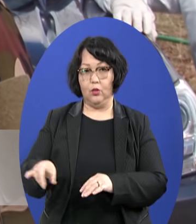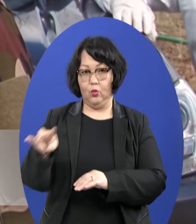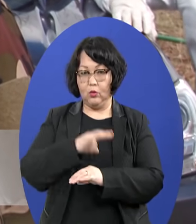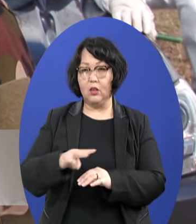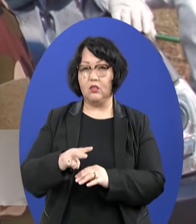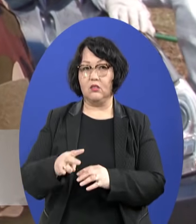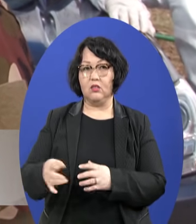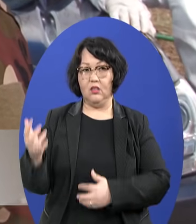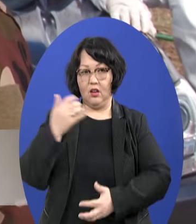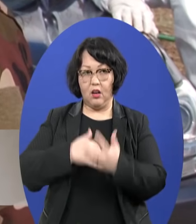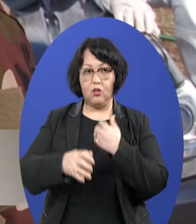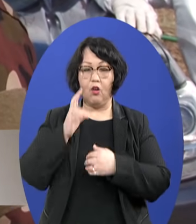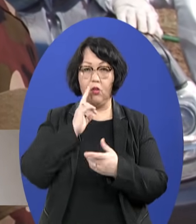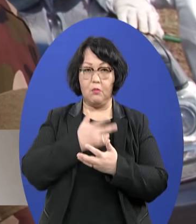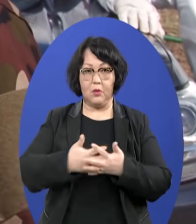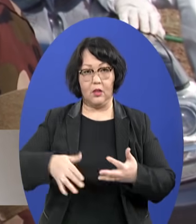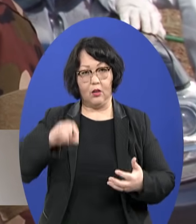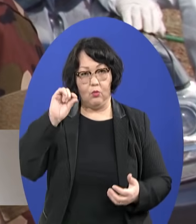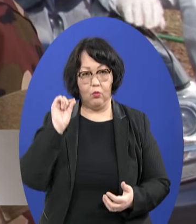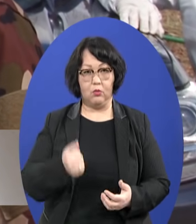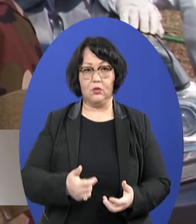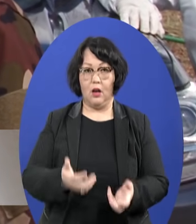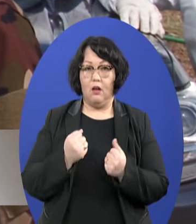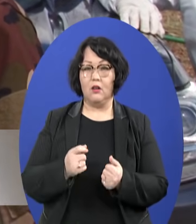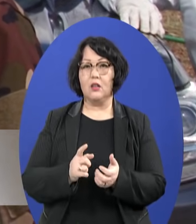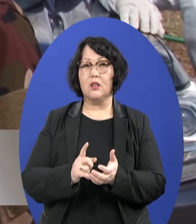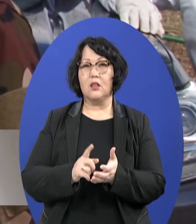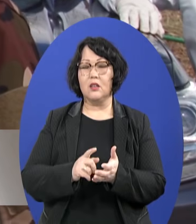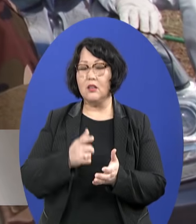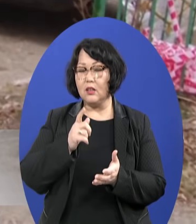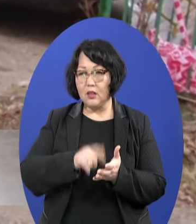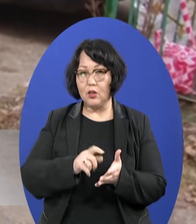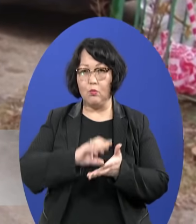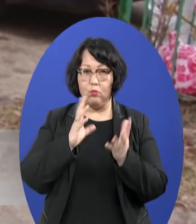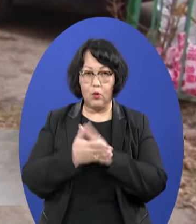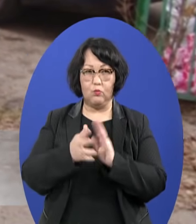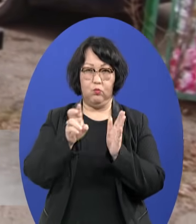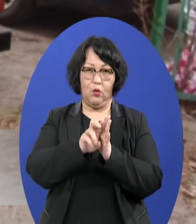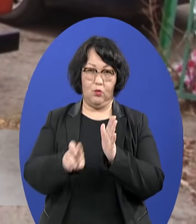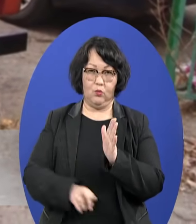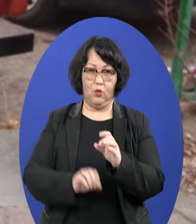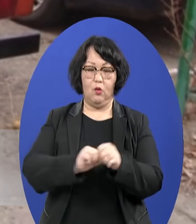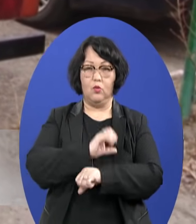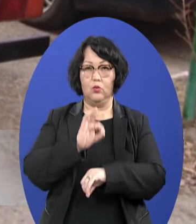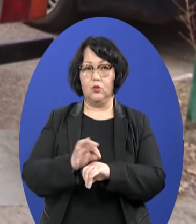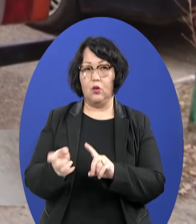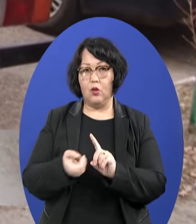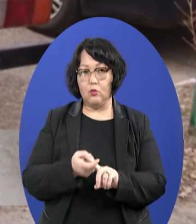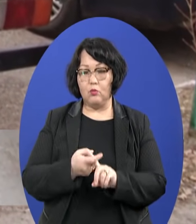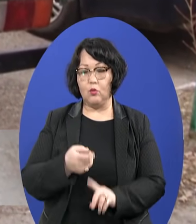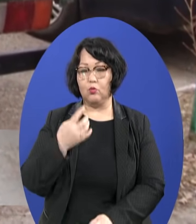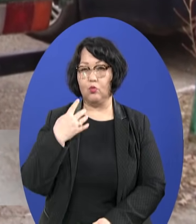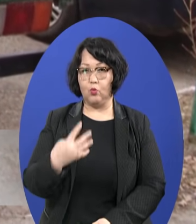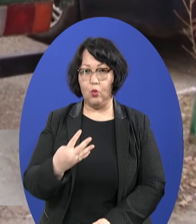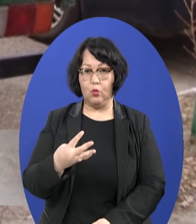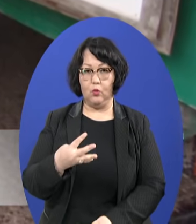одоо энэ хүнс болон бусад чиглэлийн одоо зүйлүүдэд худалдаж авахын орчин нөхцөл бол одоо хомсгон болчихж байгаа. Бид өхөн нийтдээ 4 үндсэн